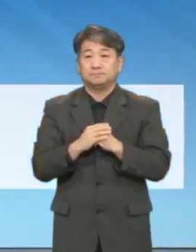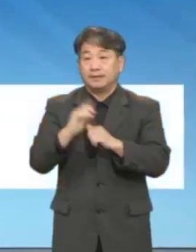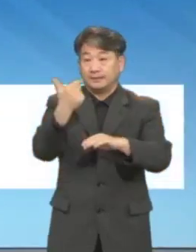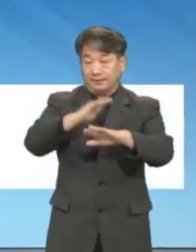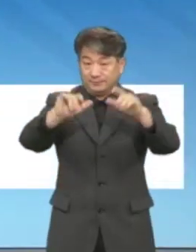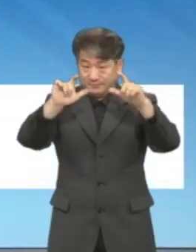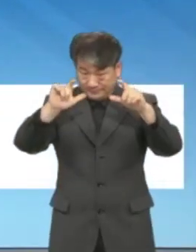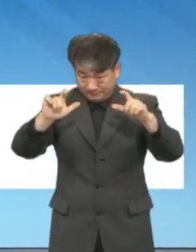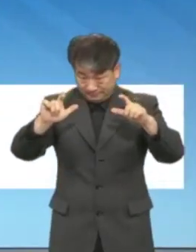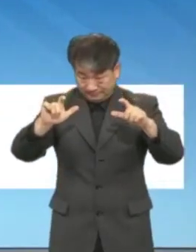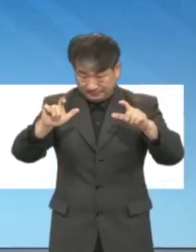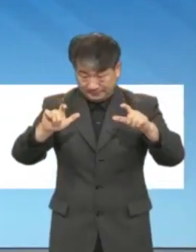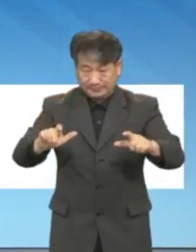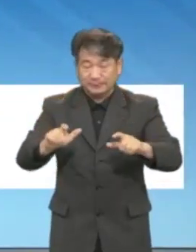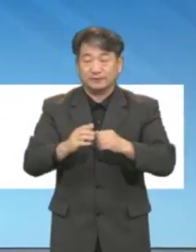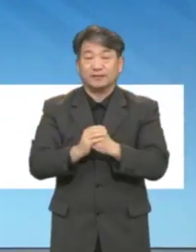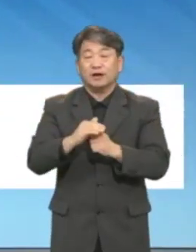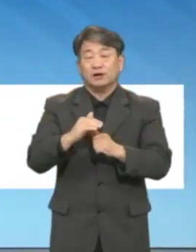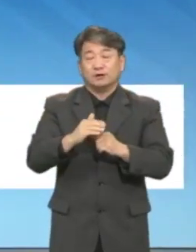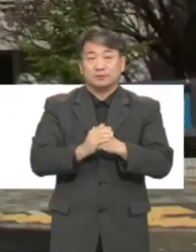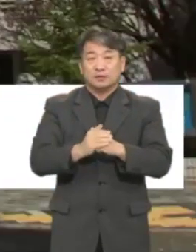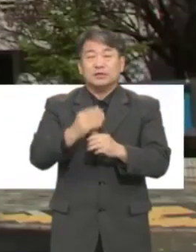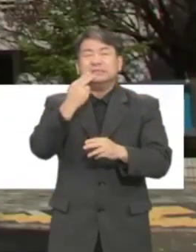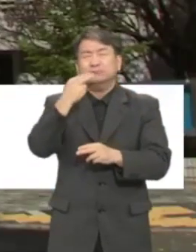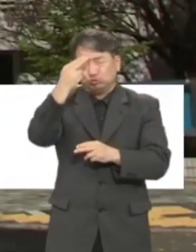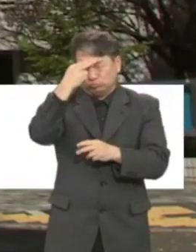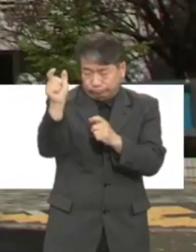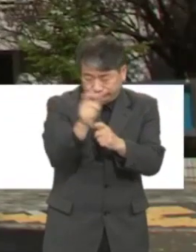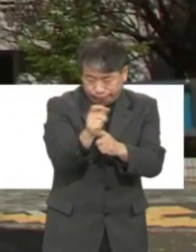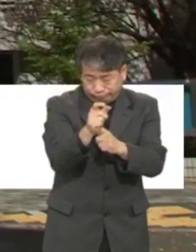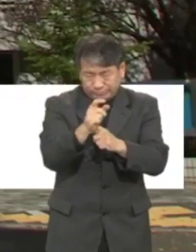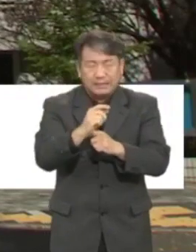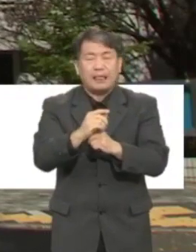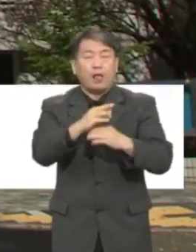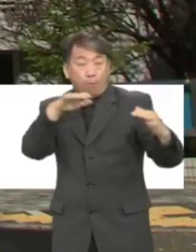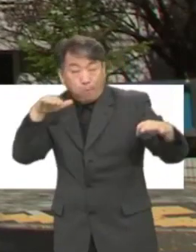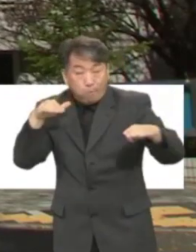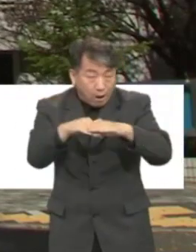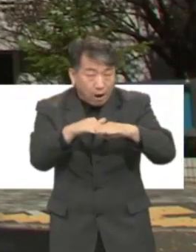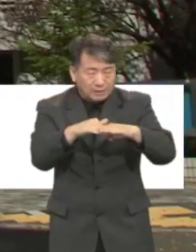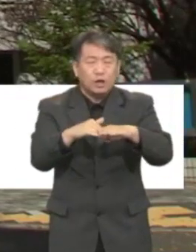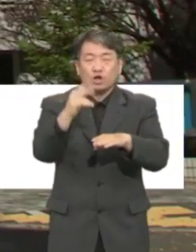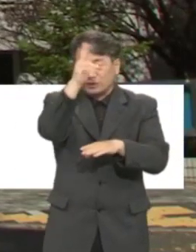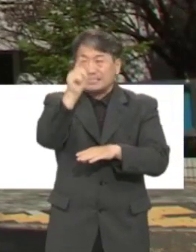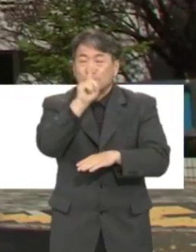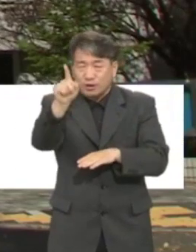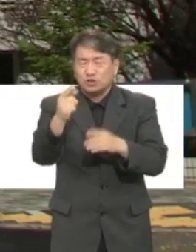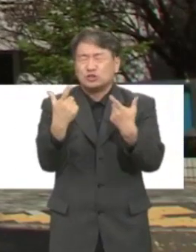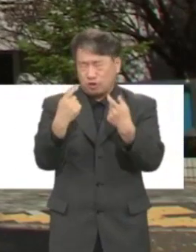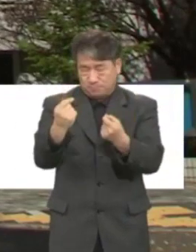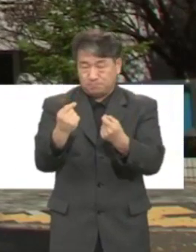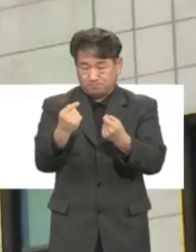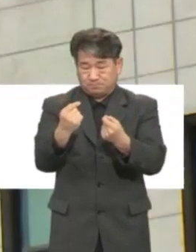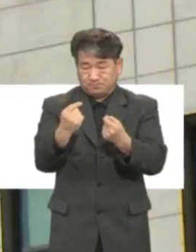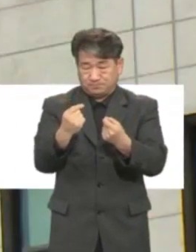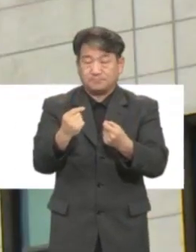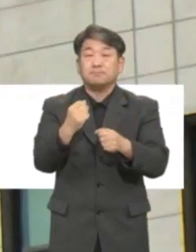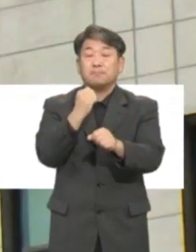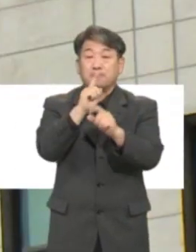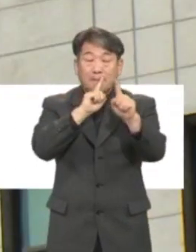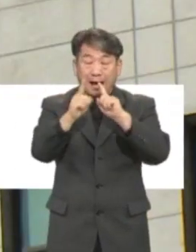대전지검 형사 3부는 음주운전 차량을 대상으로 고의로 사고를 낸 뒤 신고할 것처럼 협박해 돈을 갈취한 혐의로